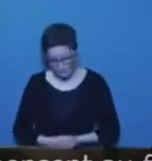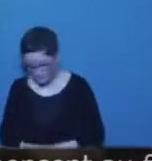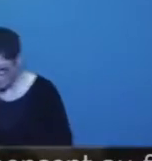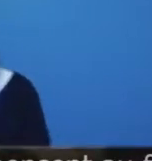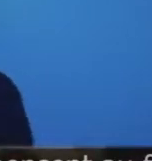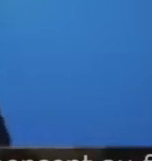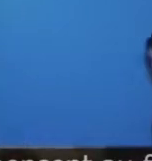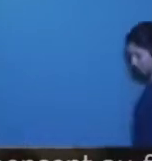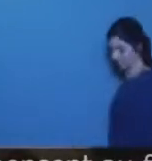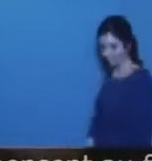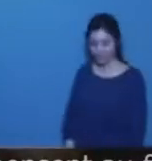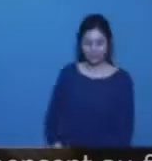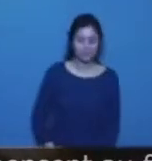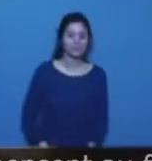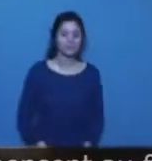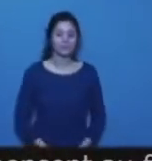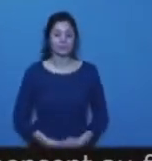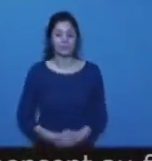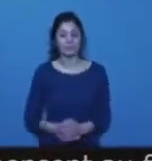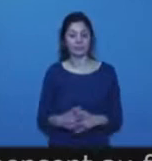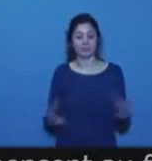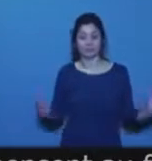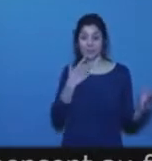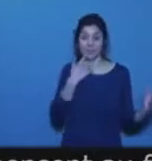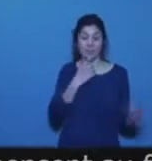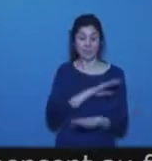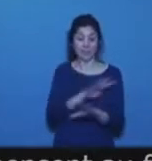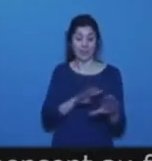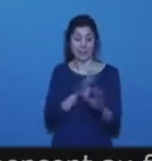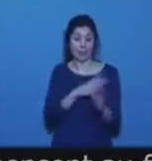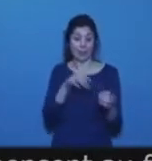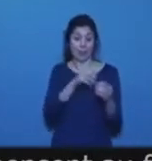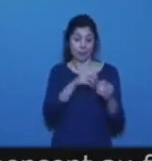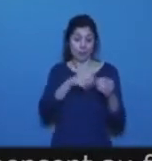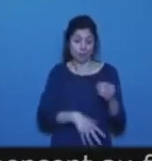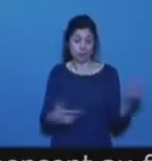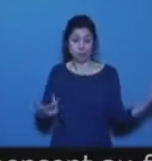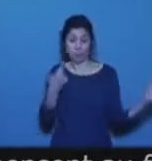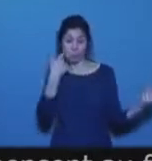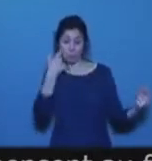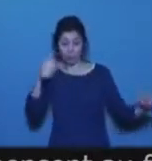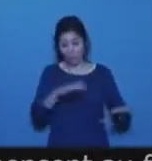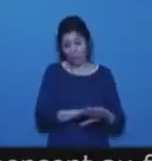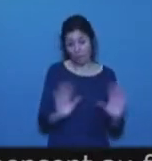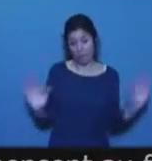Vous vous êtes fait relaver 4 heures supplémentaires. Mais ça ne se voit pas.